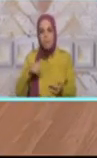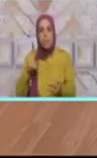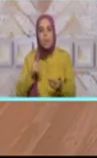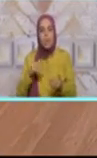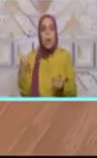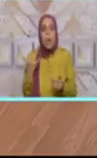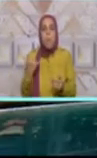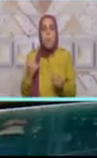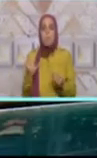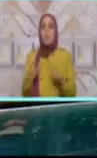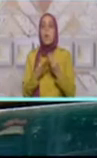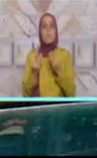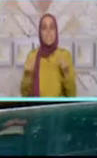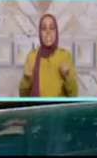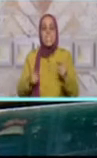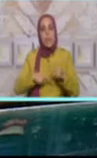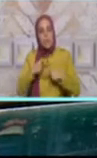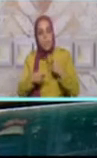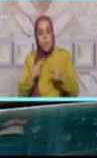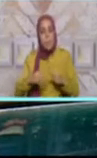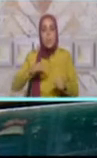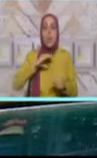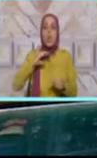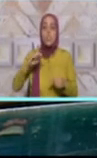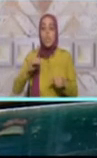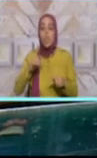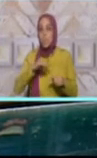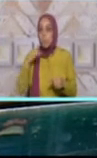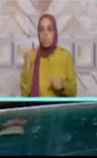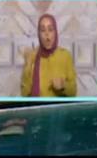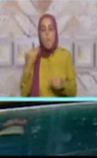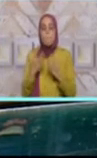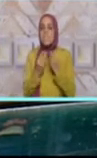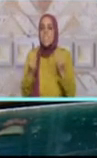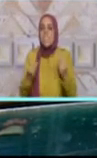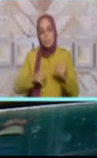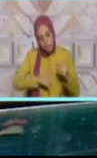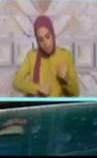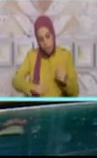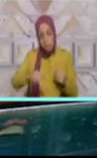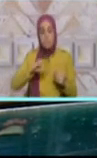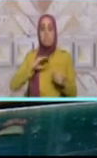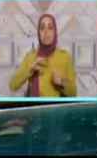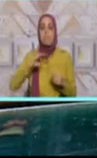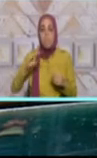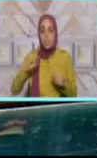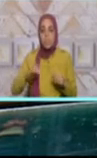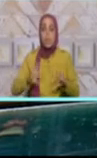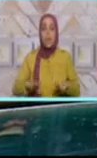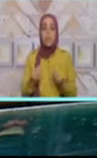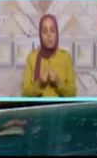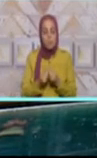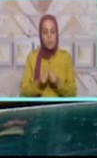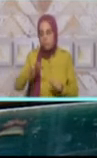في كمان الرئيس طبق نظريه مهمه جدا. دايما الرئيس كان يقول انه ما عندناش